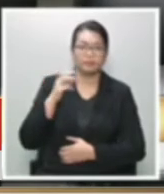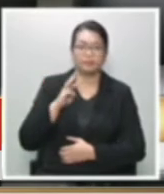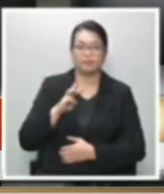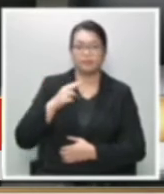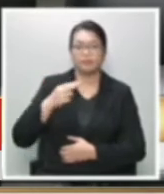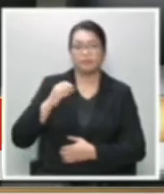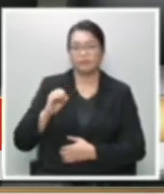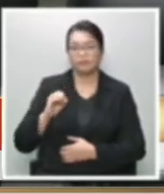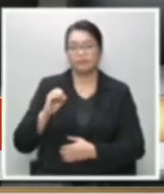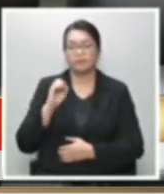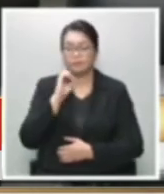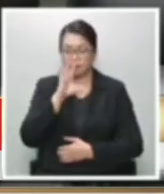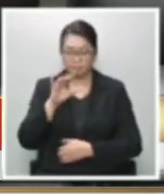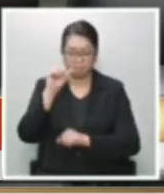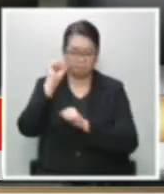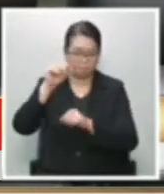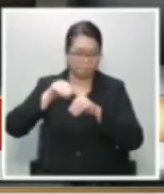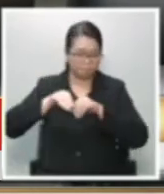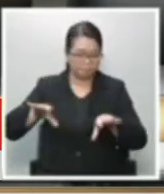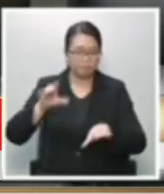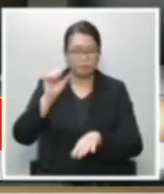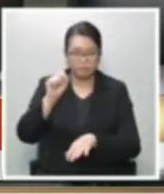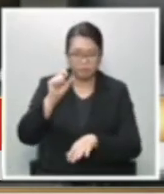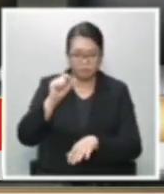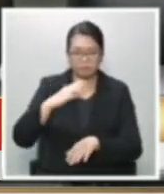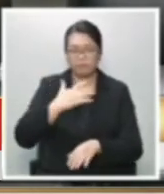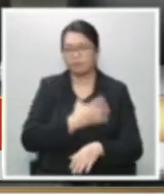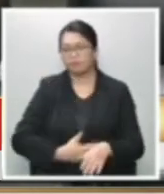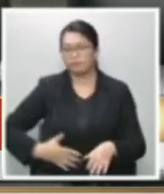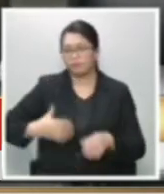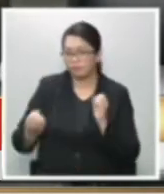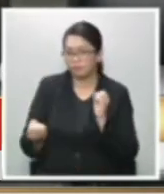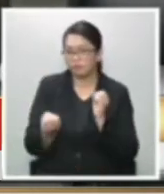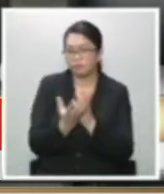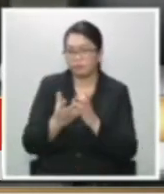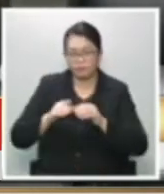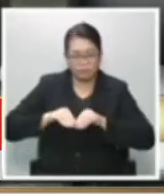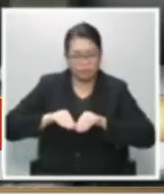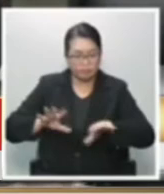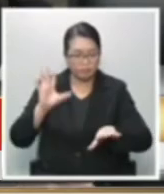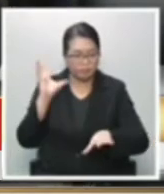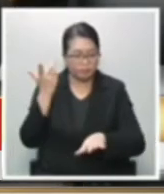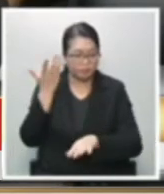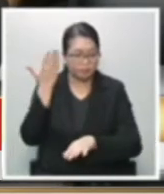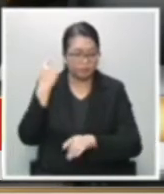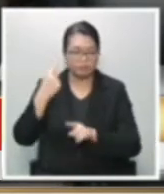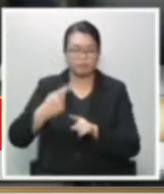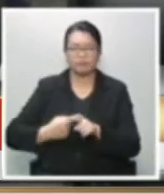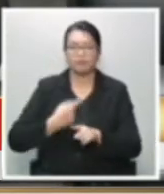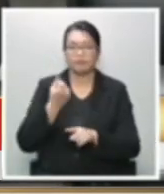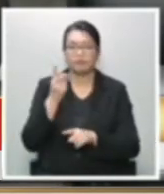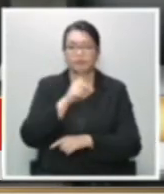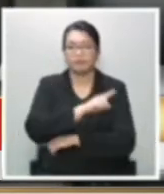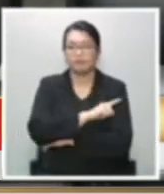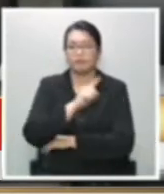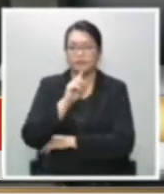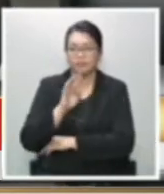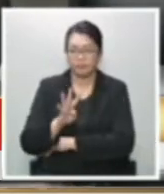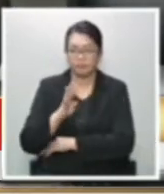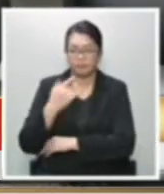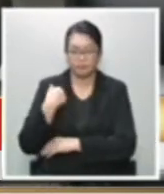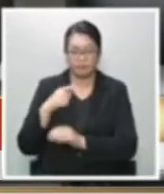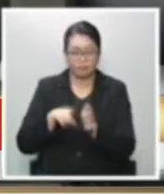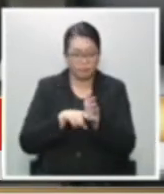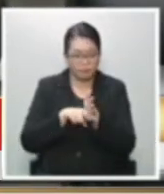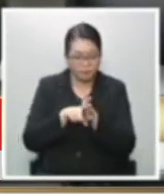คนี้เป็นภาวะฉุกเฉินทางสาธารณสุขทั่วโลกโดยสถานการณ์เมื่อวันที่4กุมภาพันธ์2563มีการระบาด